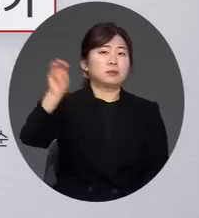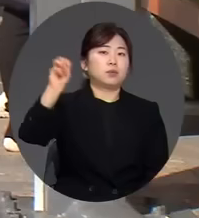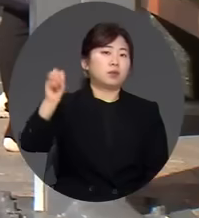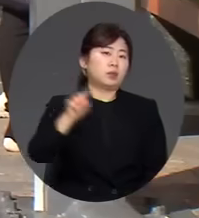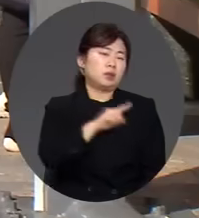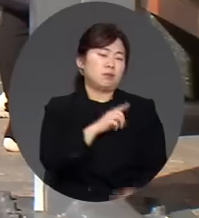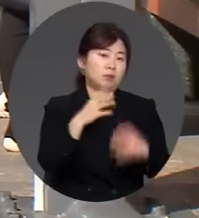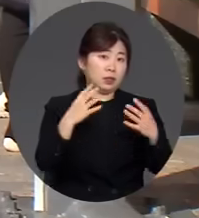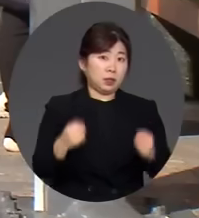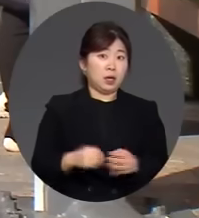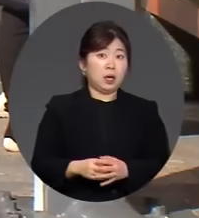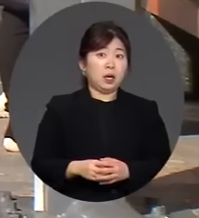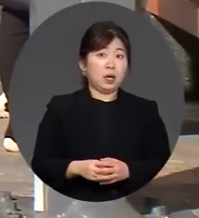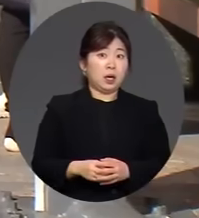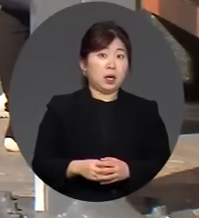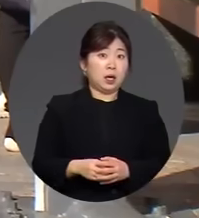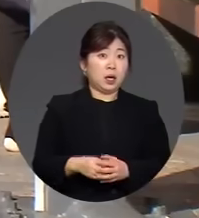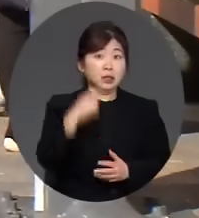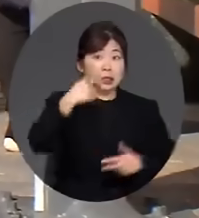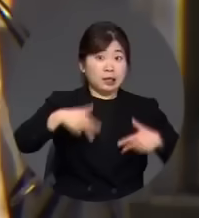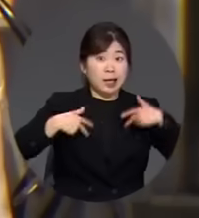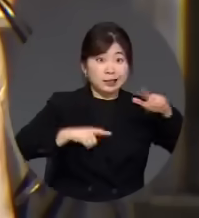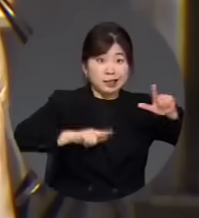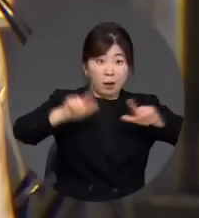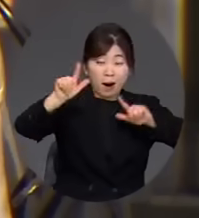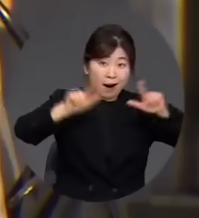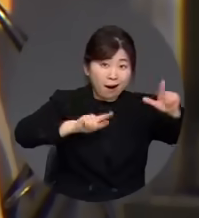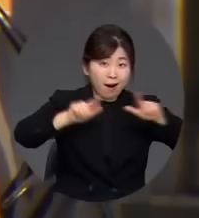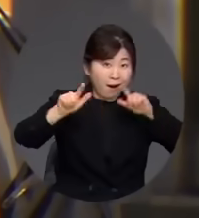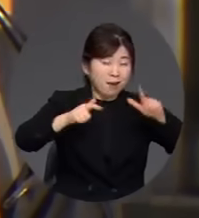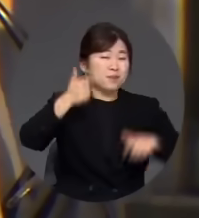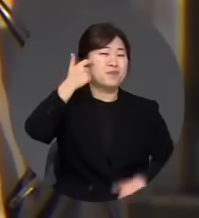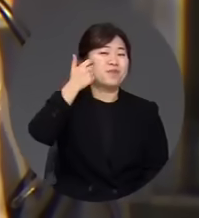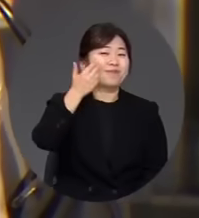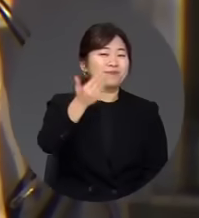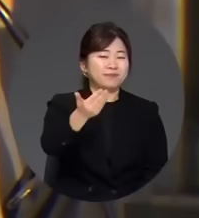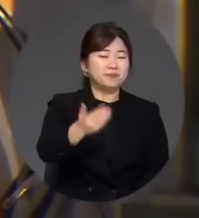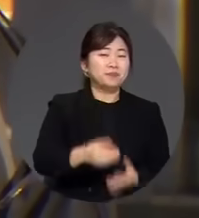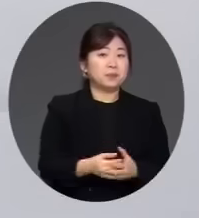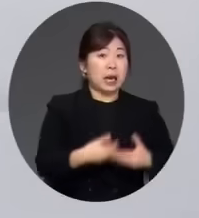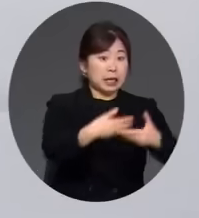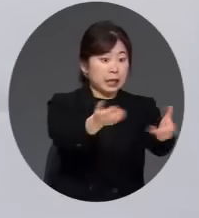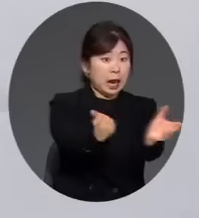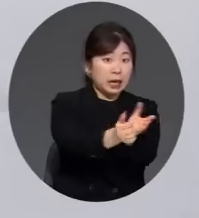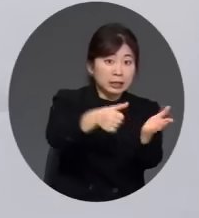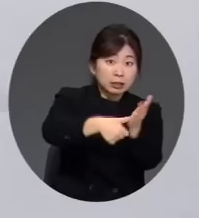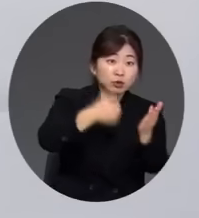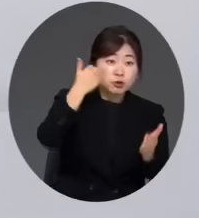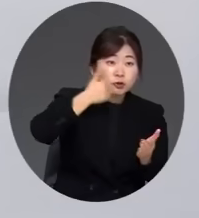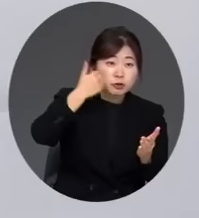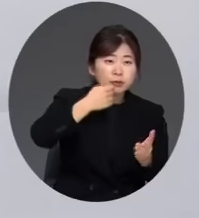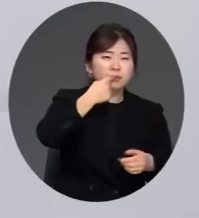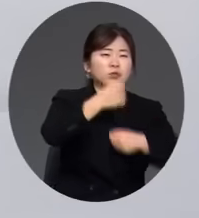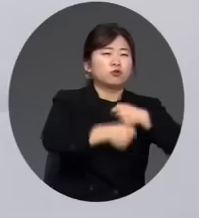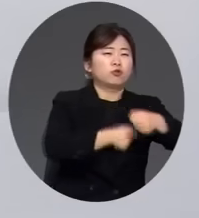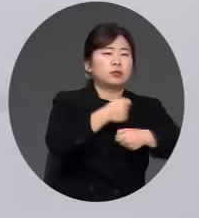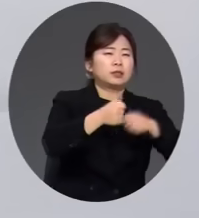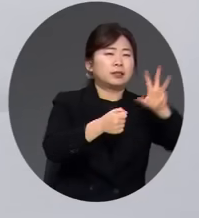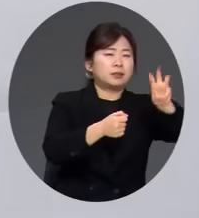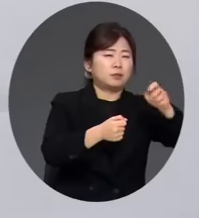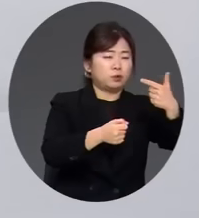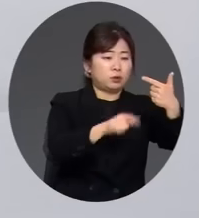높았습니다 창원시 진구 유권자들은 내일이 제 22대 국회의원 선거 1이라면 더불어민주당에 투표하겠다